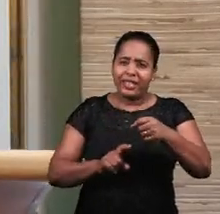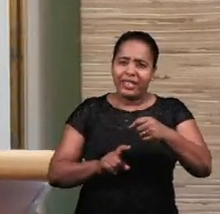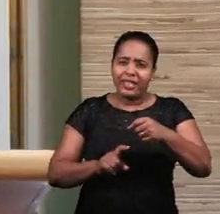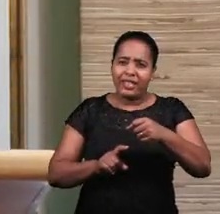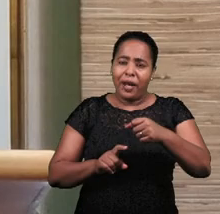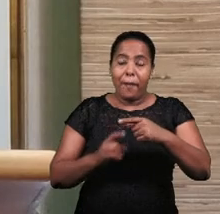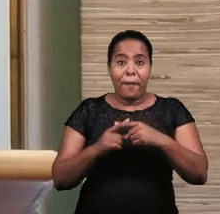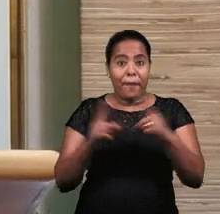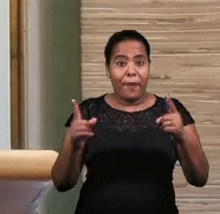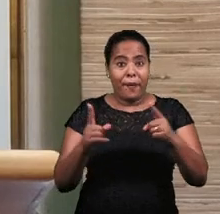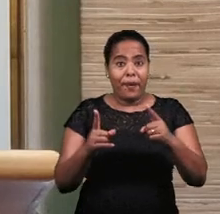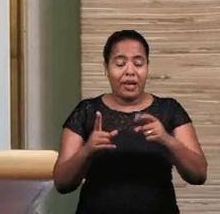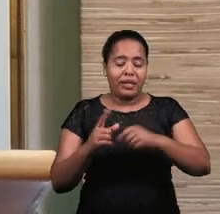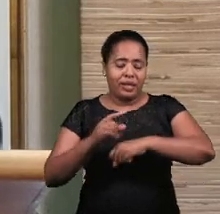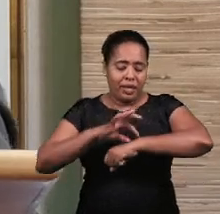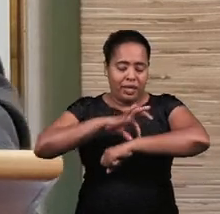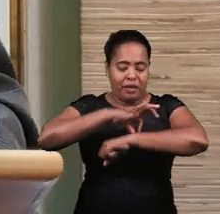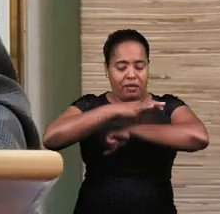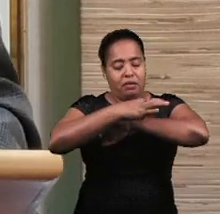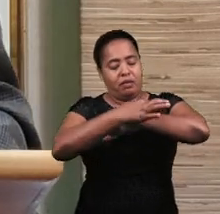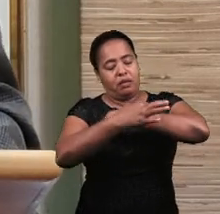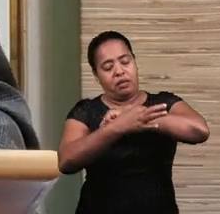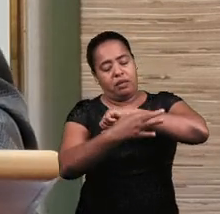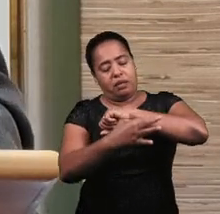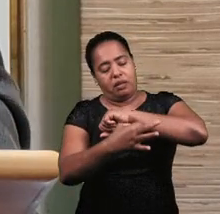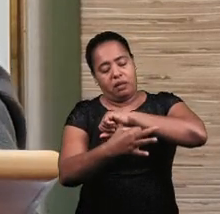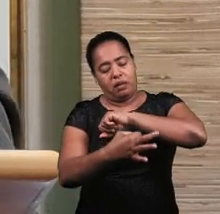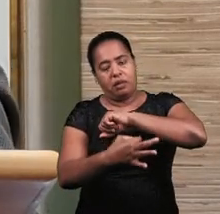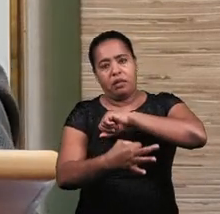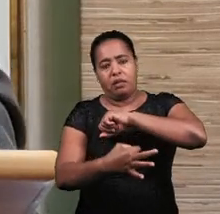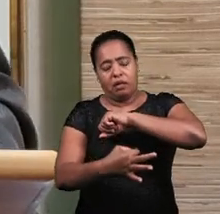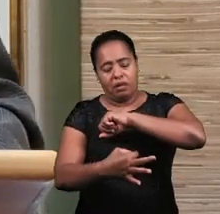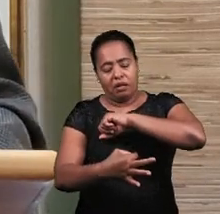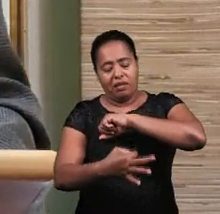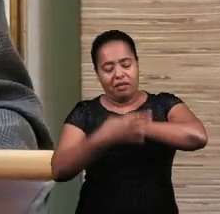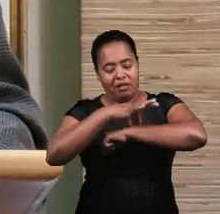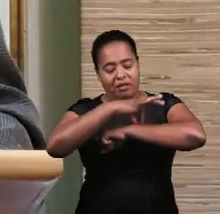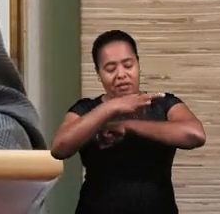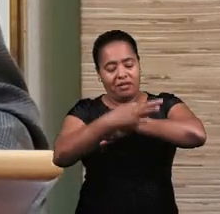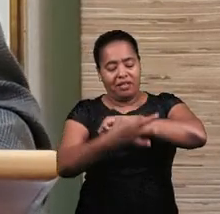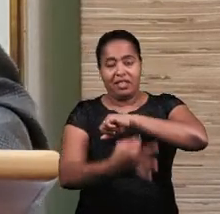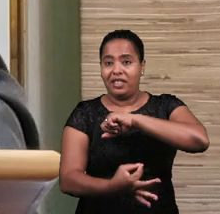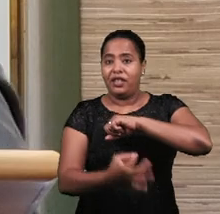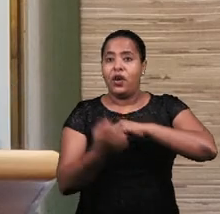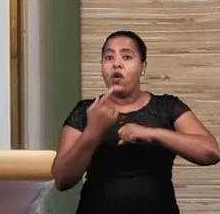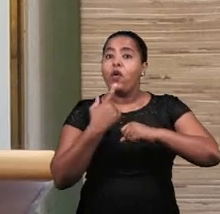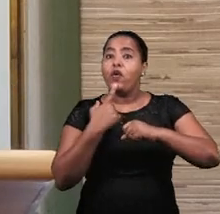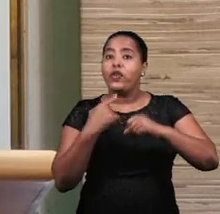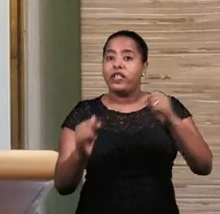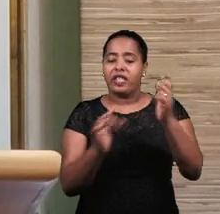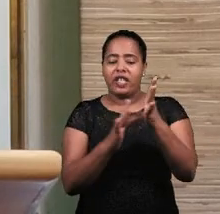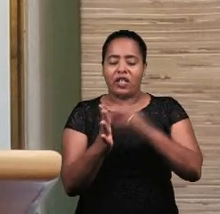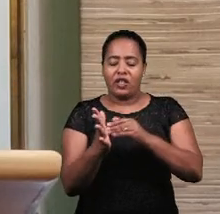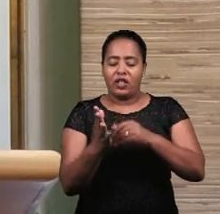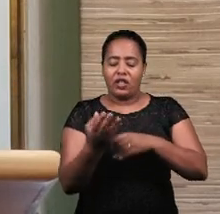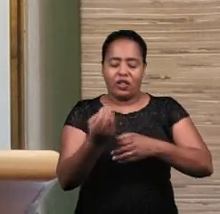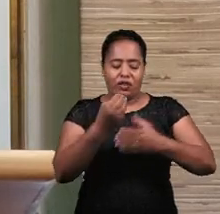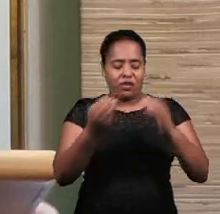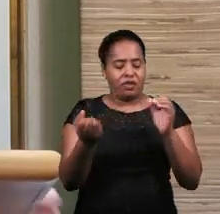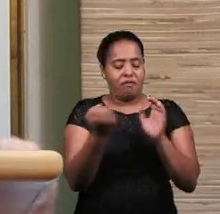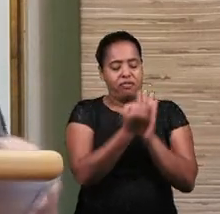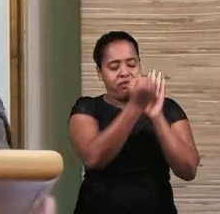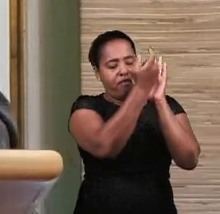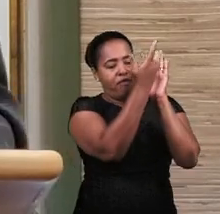normalement. Il pourrait avoir la couleur du sang. Mais c'est escarlate parce qu'on le voit déjà à l'extérieur, parce que le sang de Jésus